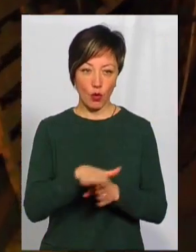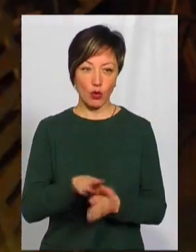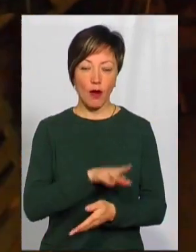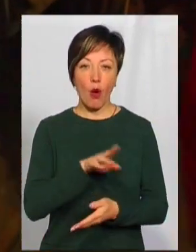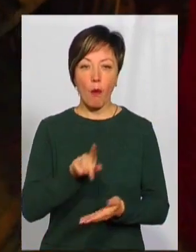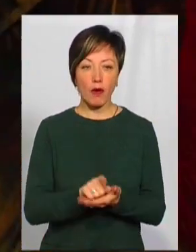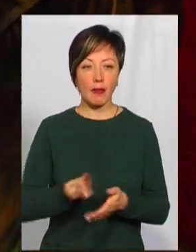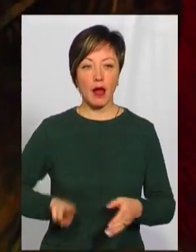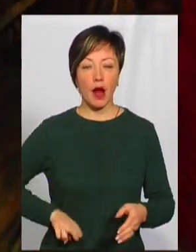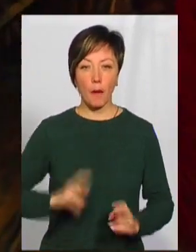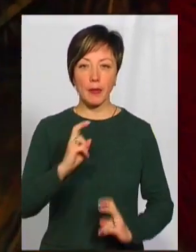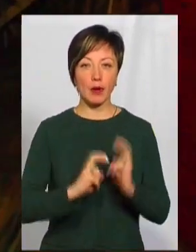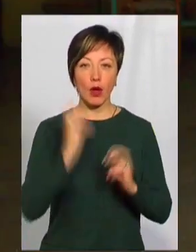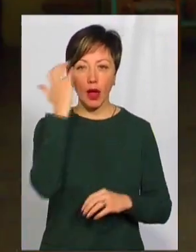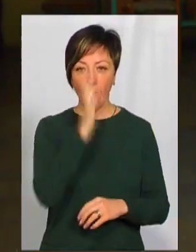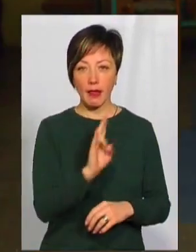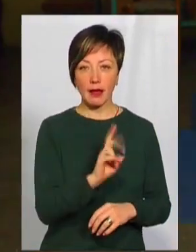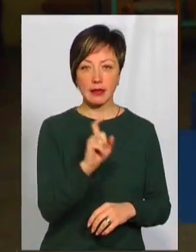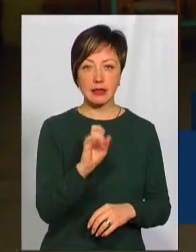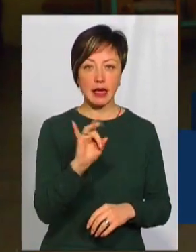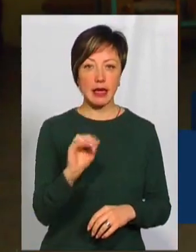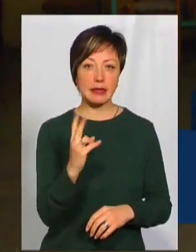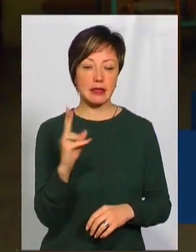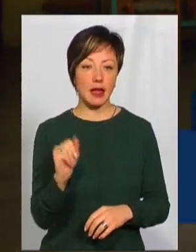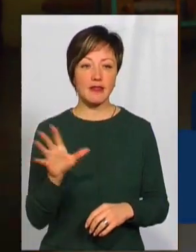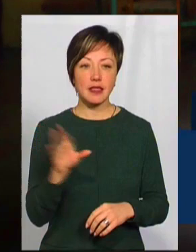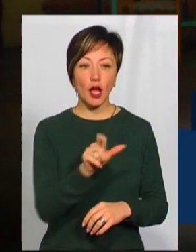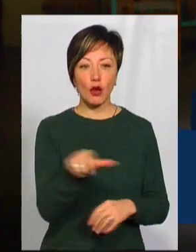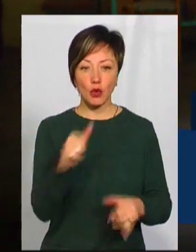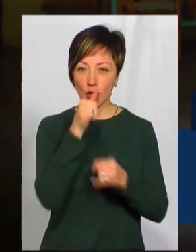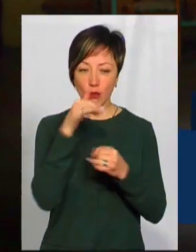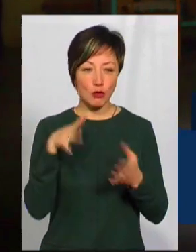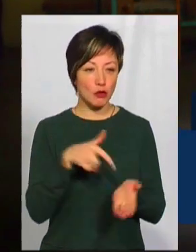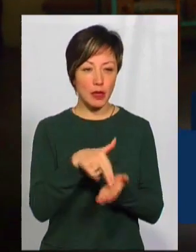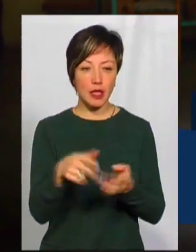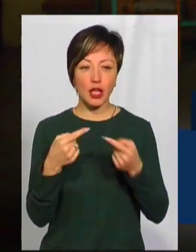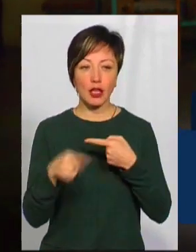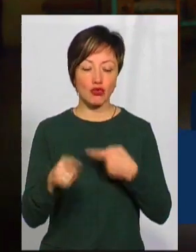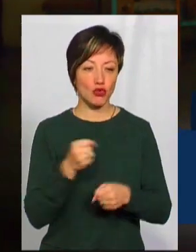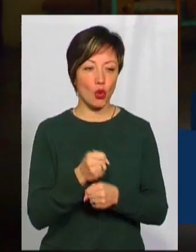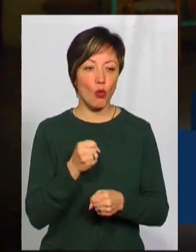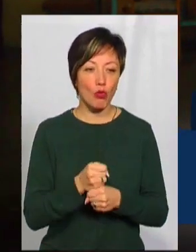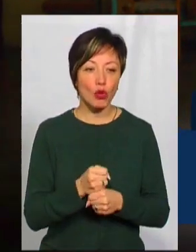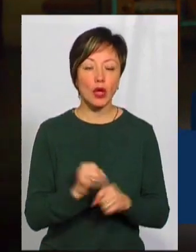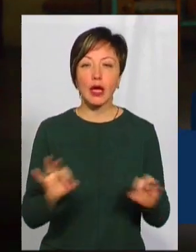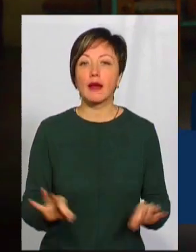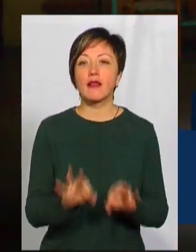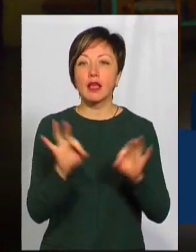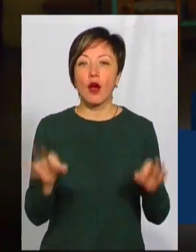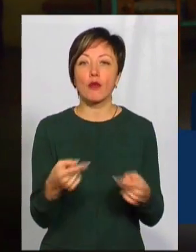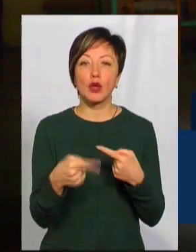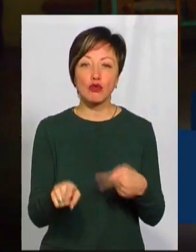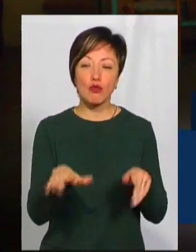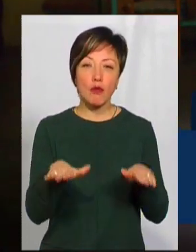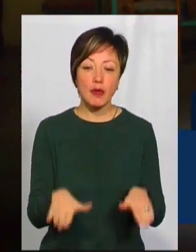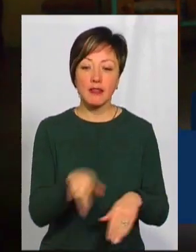директора підприємства УТОС Надія Зарицька. Це все люди, які не можуть піти ні на яку іншу роботу і ні в якому іншому